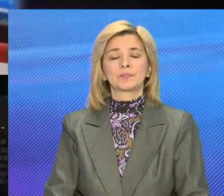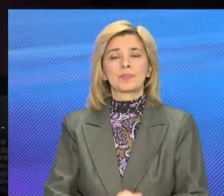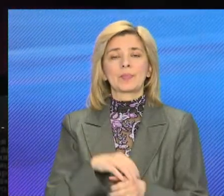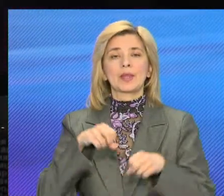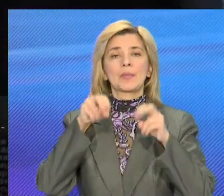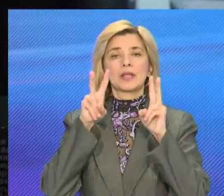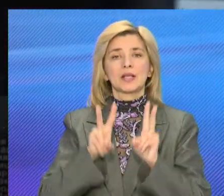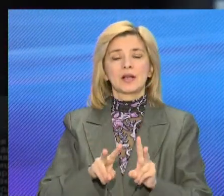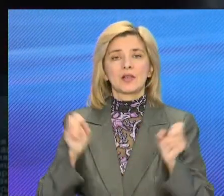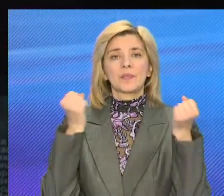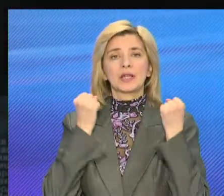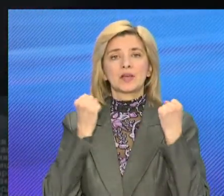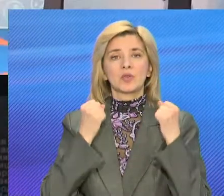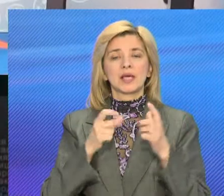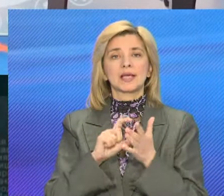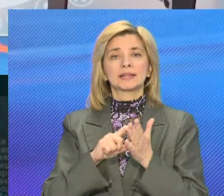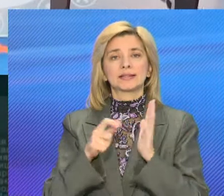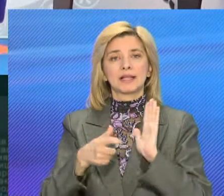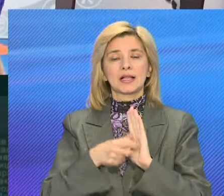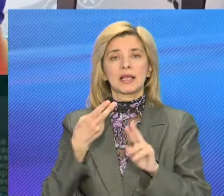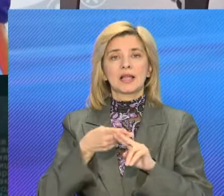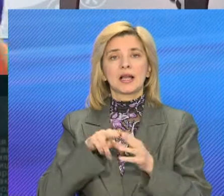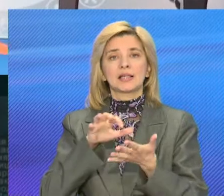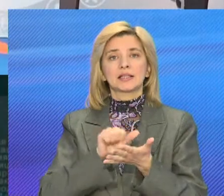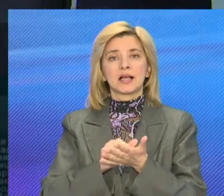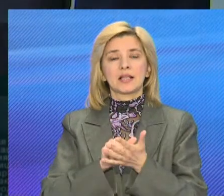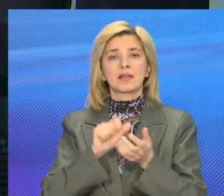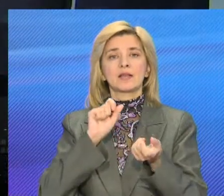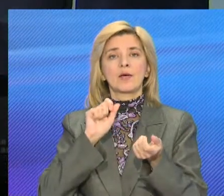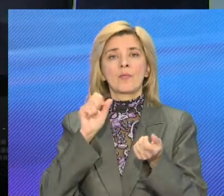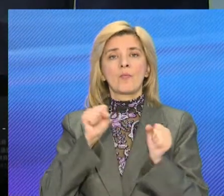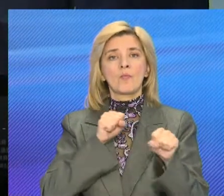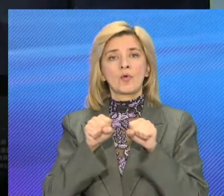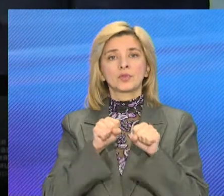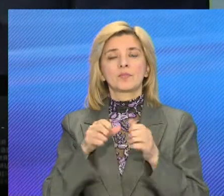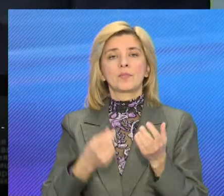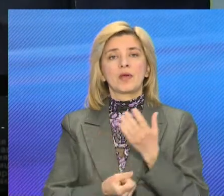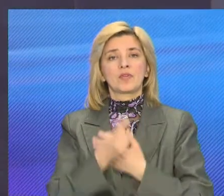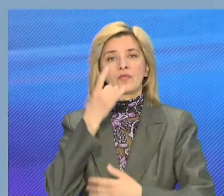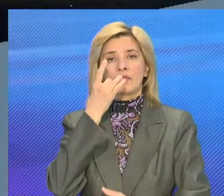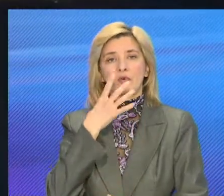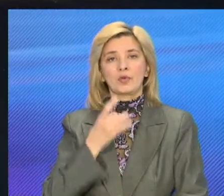Спеціалізована спортивна зала для заняткаў кікбоксінгам і тайскім боксам з'явілася ў горадзе над Нёманам.